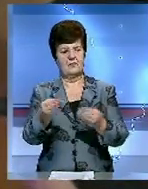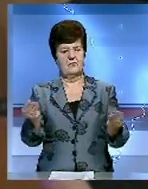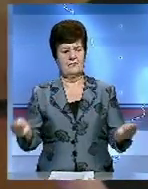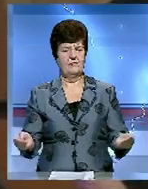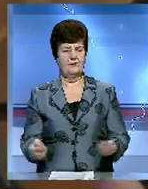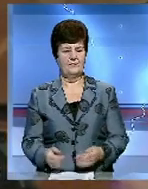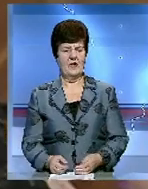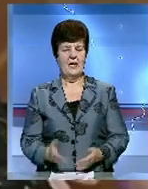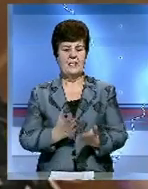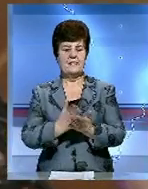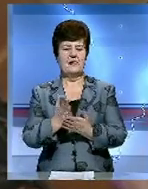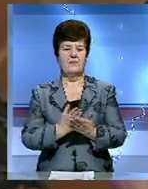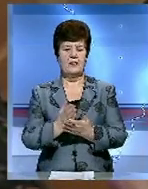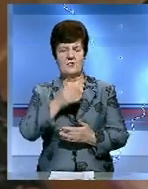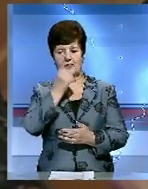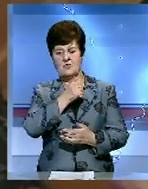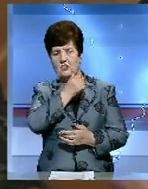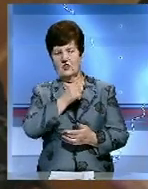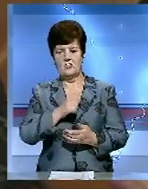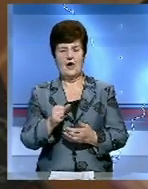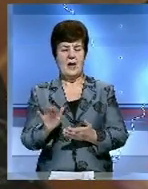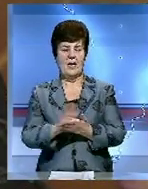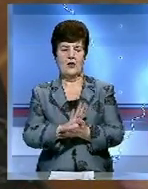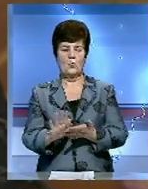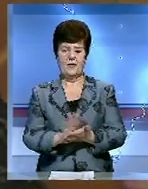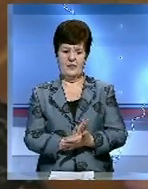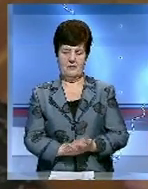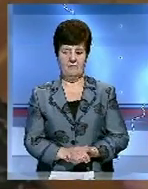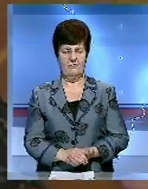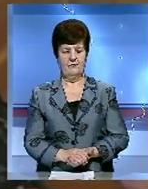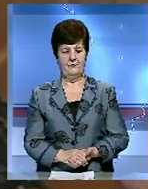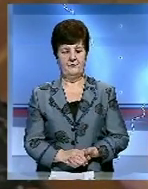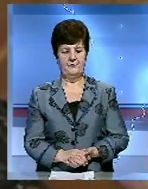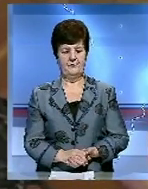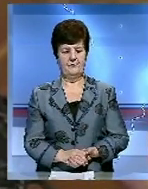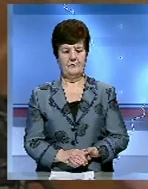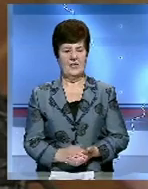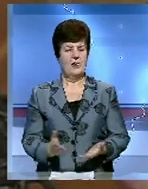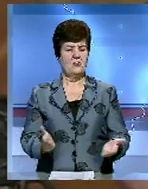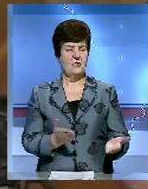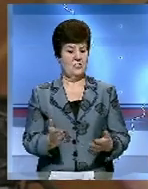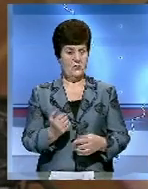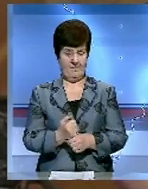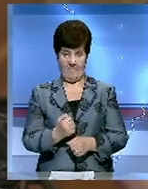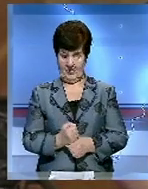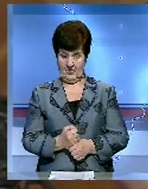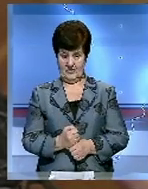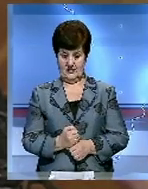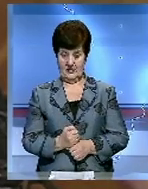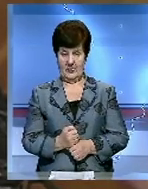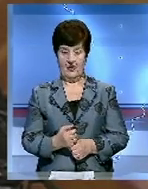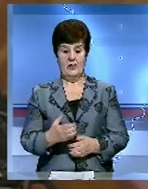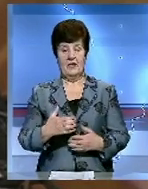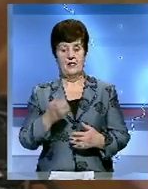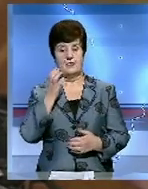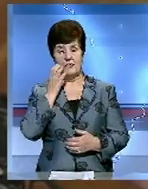Servicii confidențiale și gratuite? Întoarce pagina. Ce este sarcina? Sarcina survine în urma unui